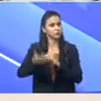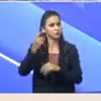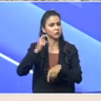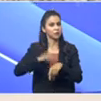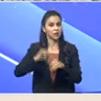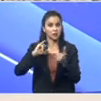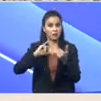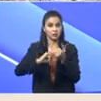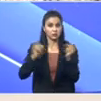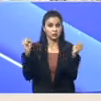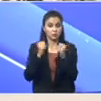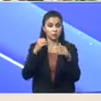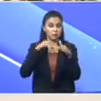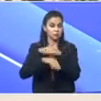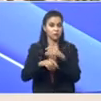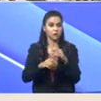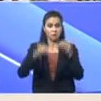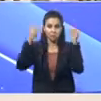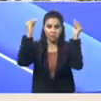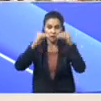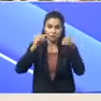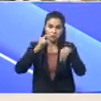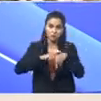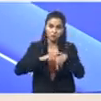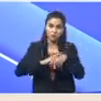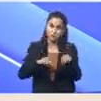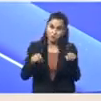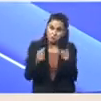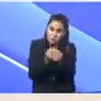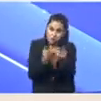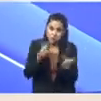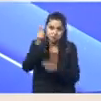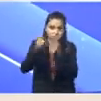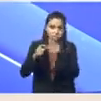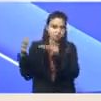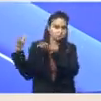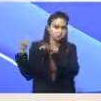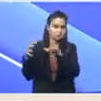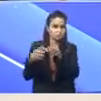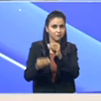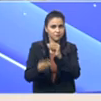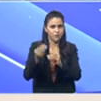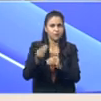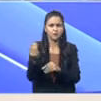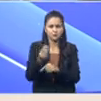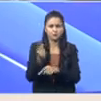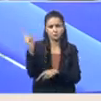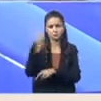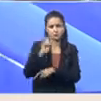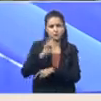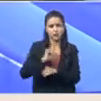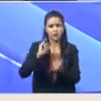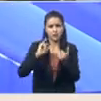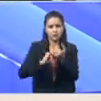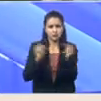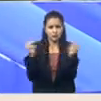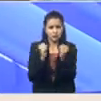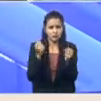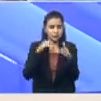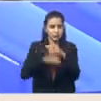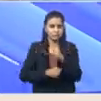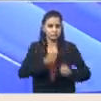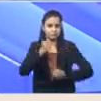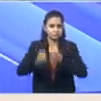बावजूद भी कितने ही लोग योग के लिए जुटे थे। अभी कुछ दिन पहले श्रीनगर में जो मैराथन